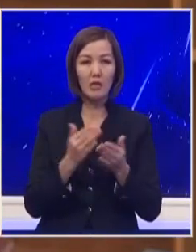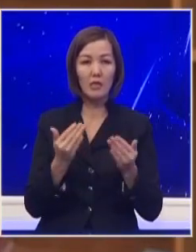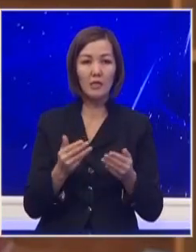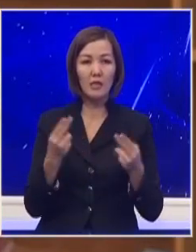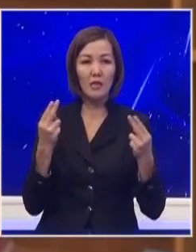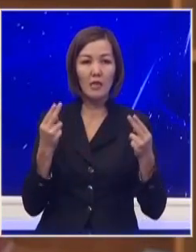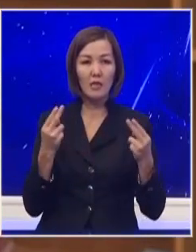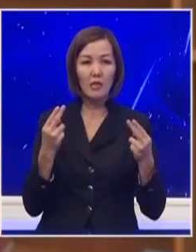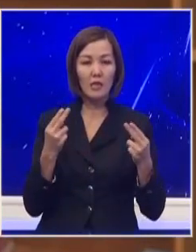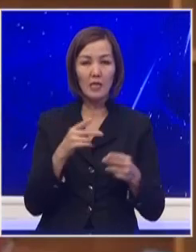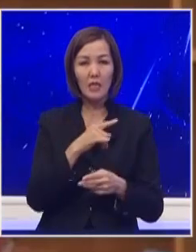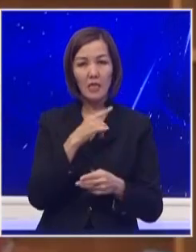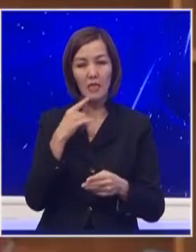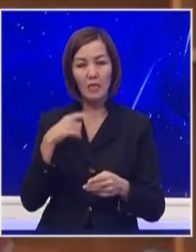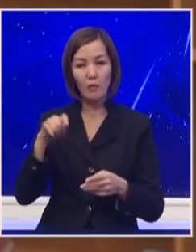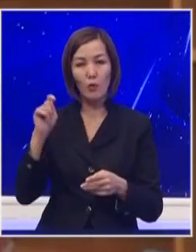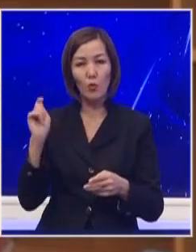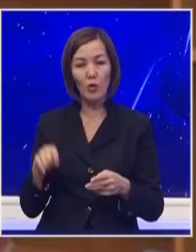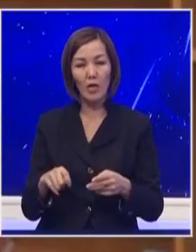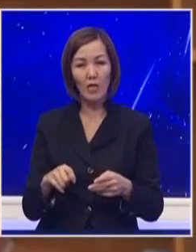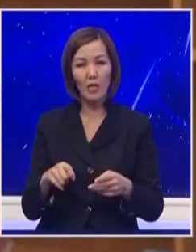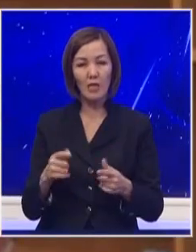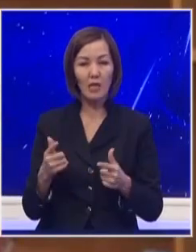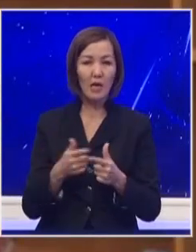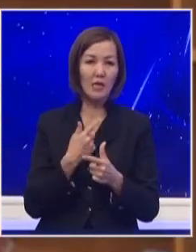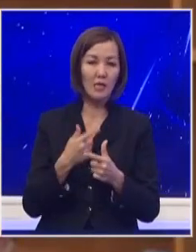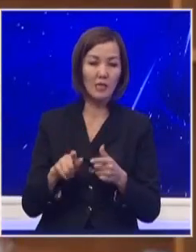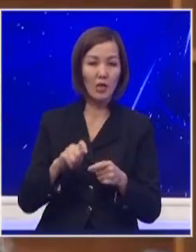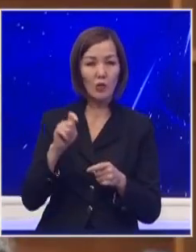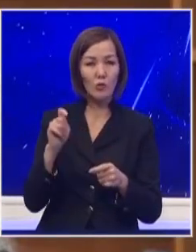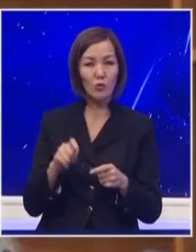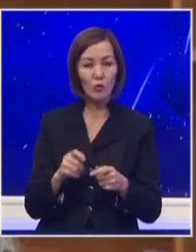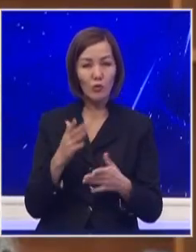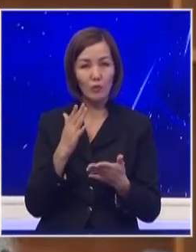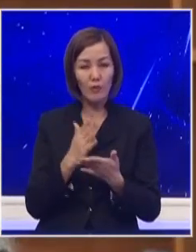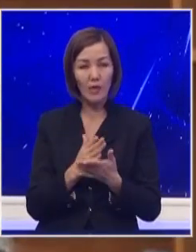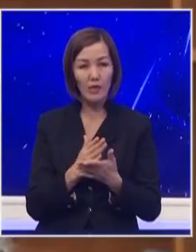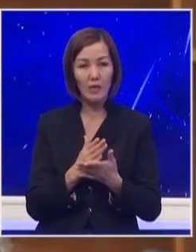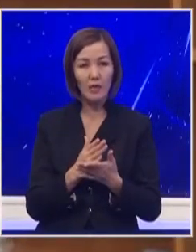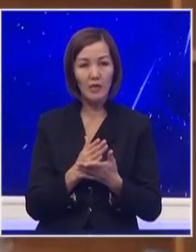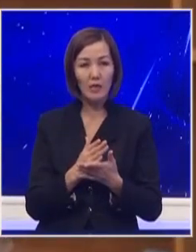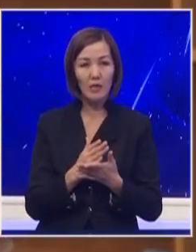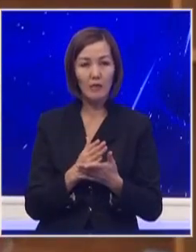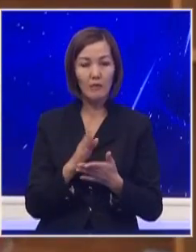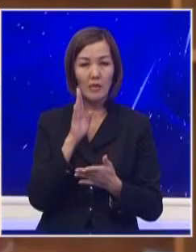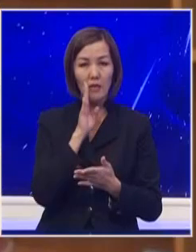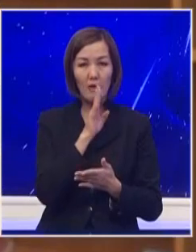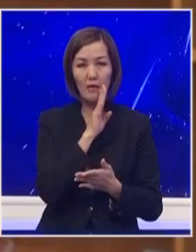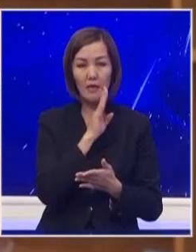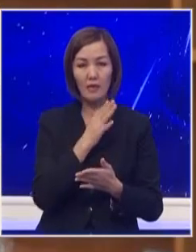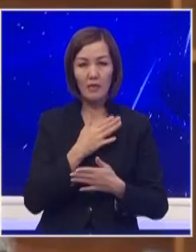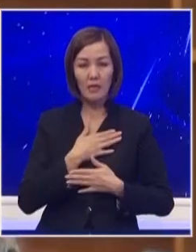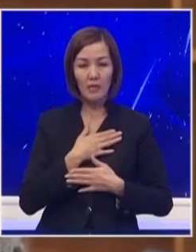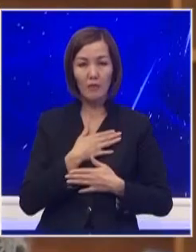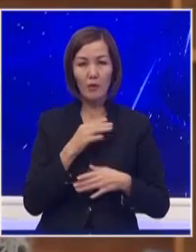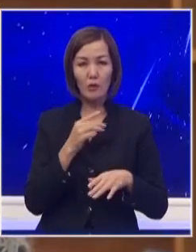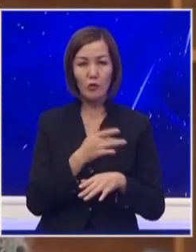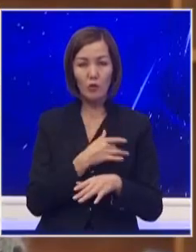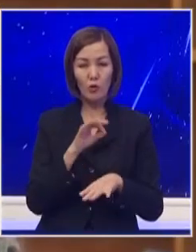әлеуметтік түйткілдер қос бүйірден қысып тұрғаны да жасырын емес. Міне осындай күрделі кезеңде жаңа саяси бетбұрыс